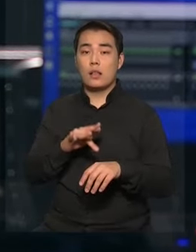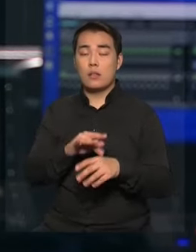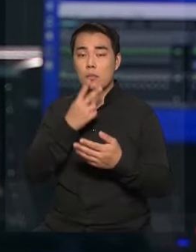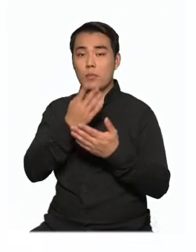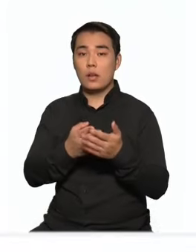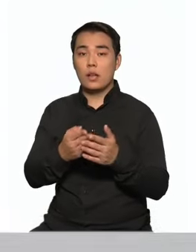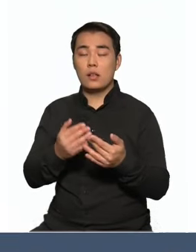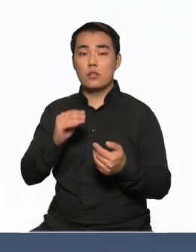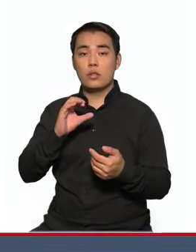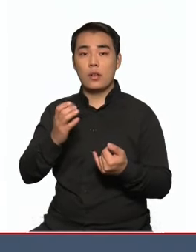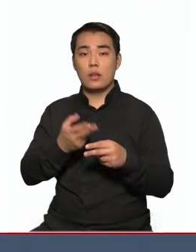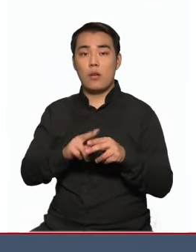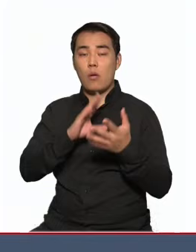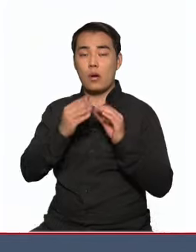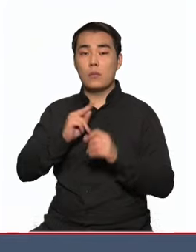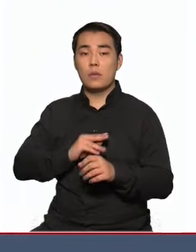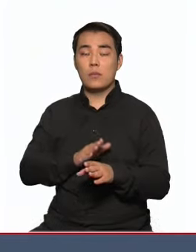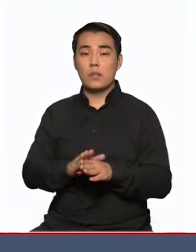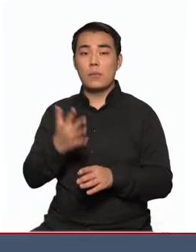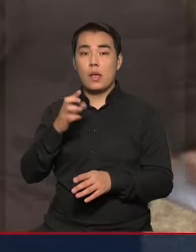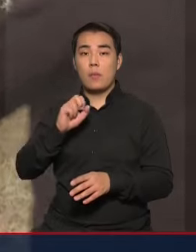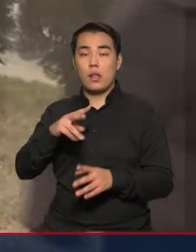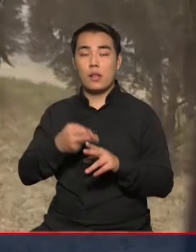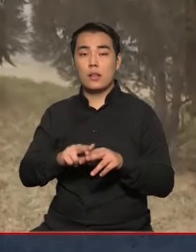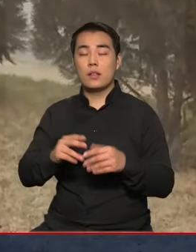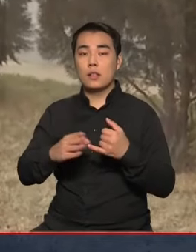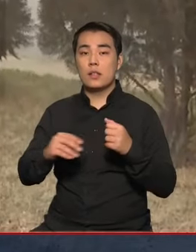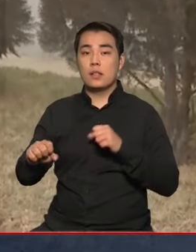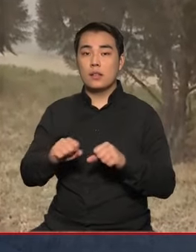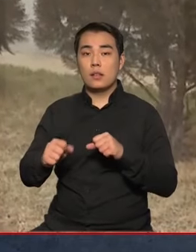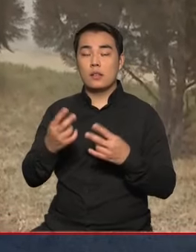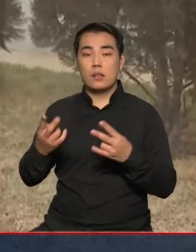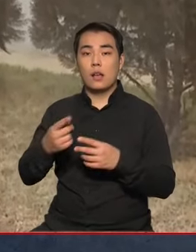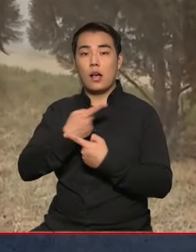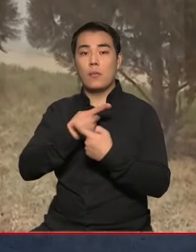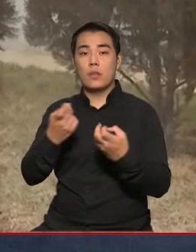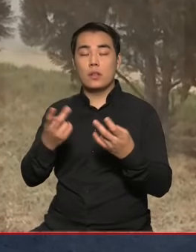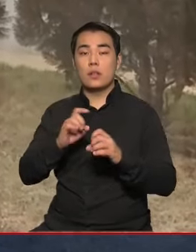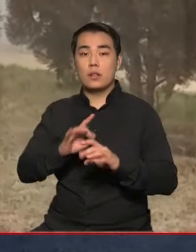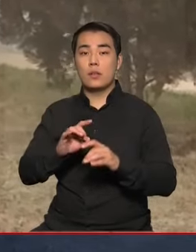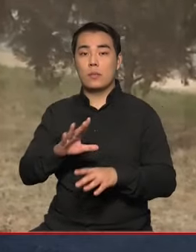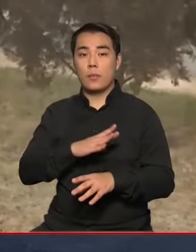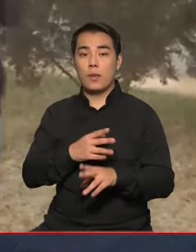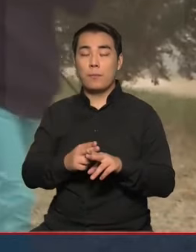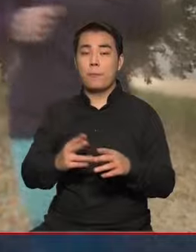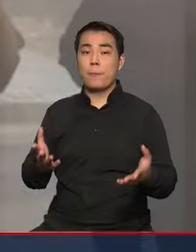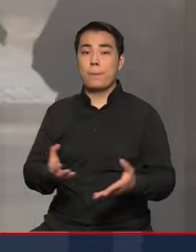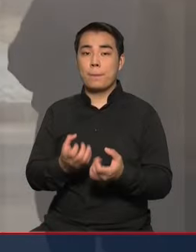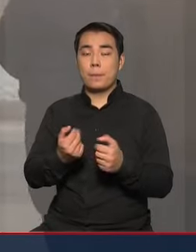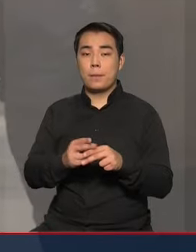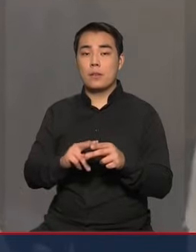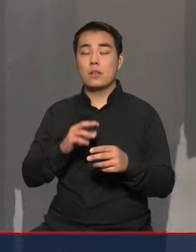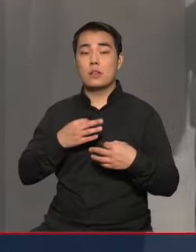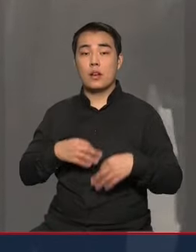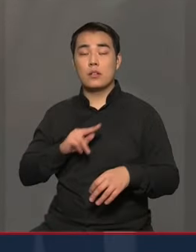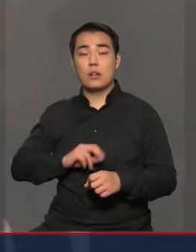жағдайлар департаментіне шартты түрде қуаты 5 балдық жер сілкінісі болған жөнде хабарлама келіп түсті. Құтқарушылар жедел